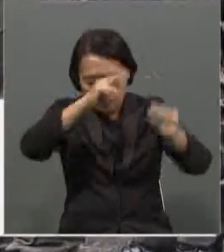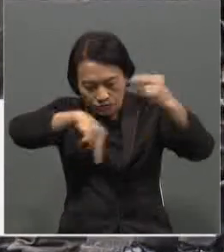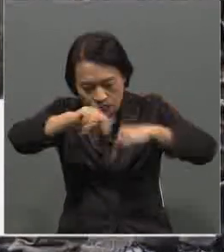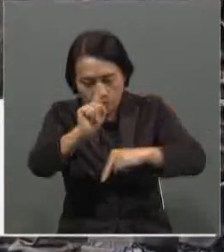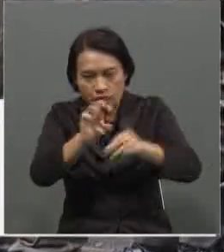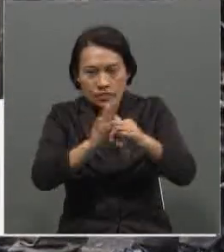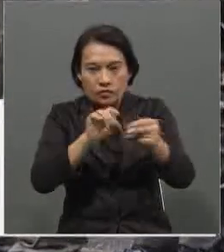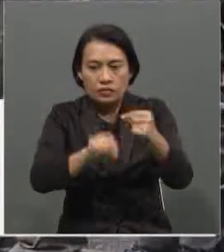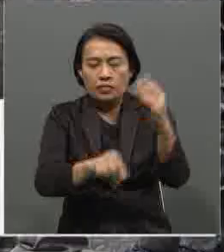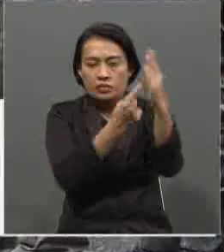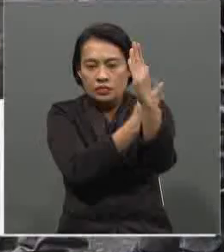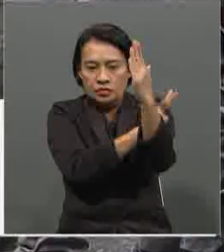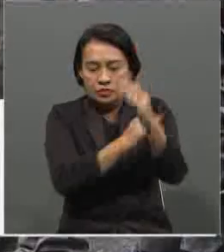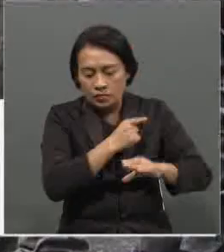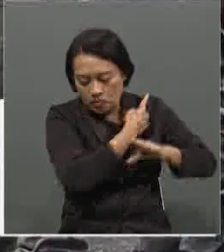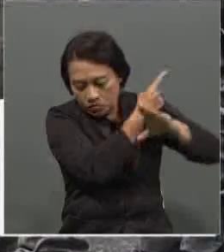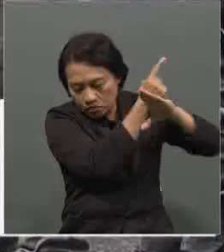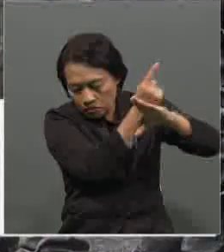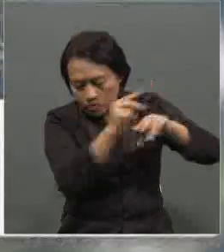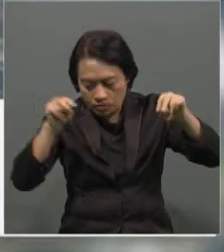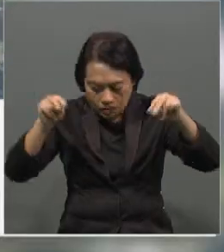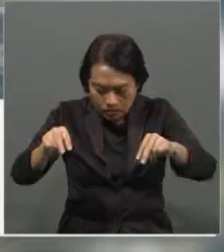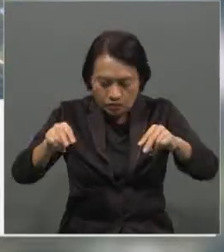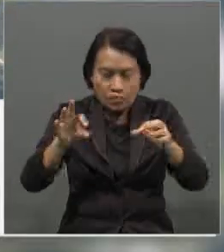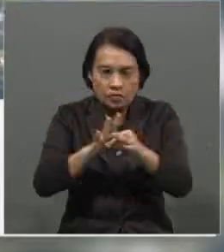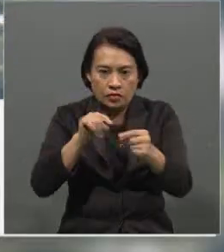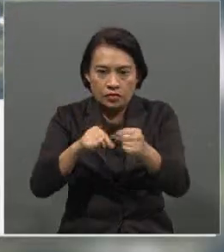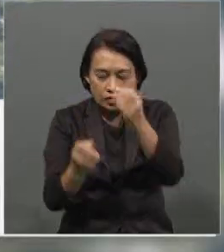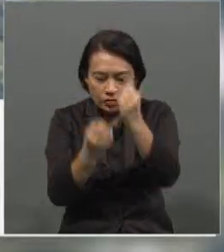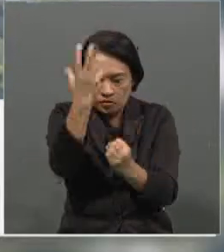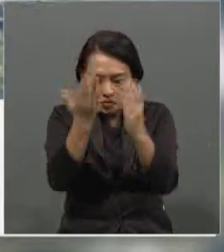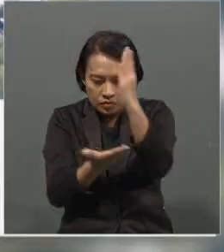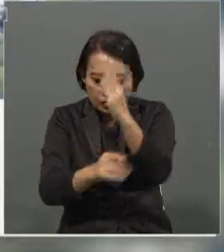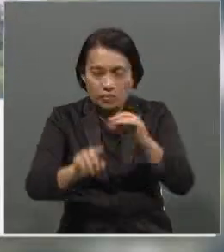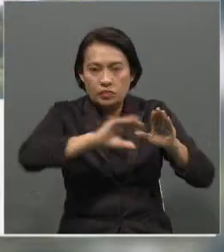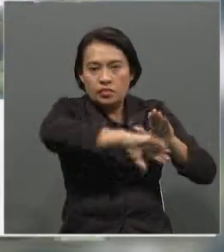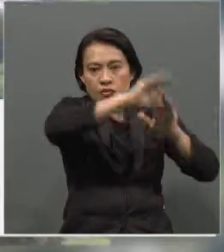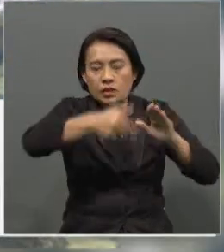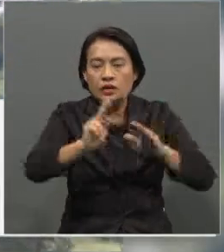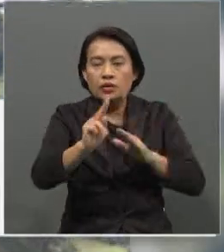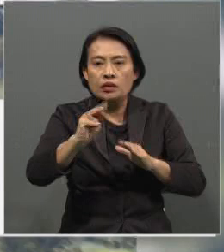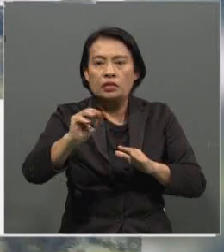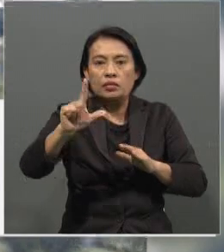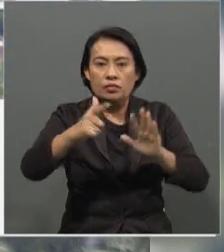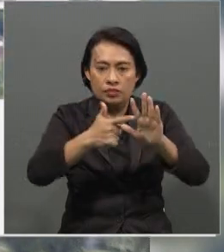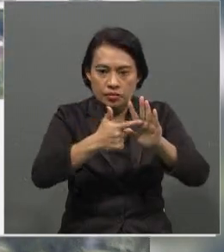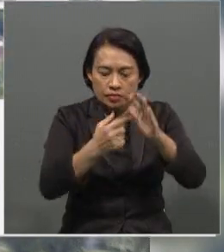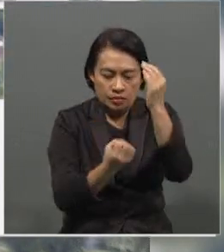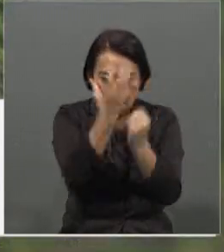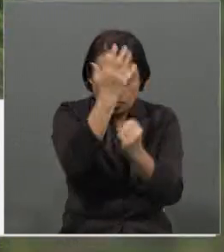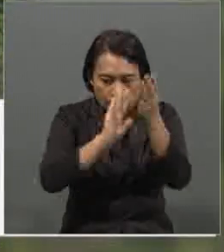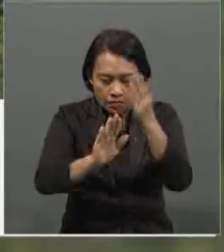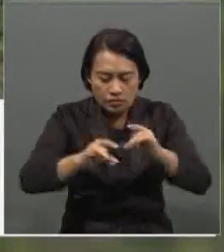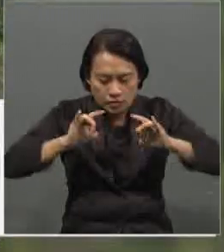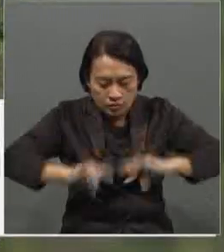ภูเก็ตไปบินสำรวจพื้นที่ที่มีการบุกรุกนะฮะอย่างไปที่เทือกเขากมลาป่าวแห่งชาติและพื้นที่ที่เสี่ยงดิน